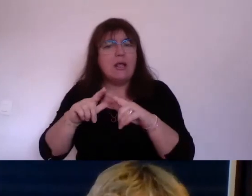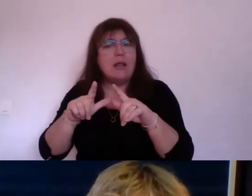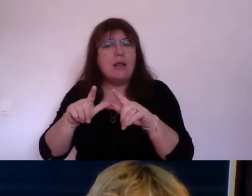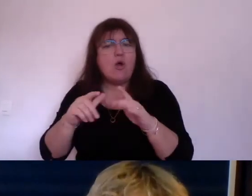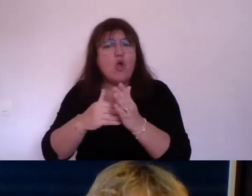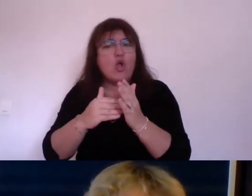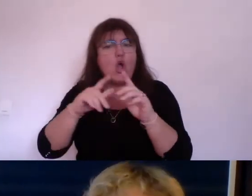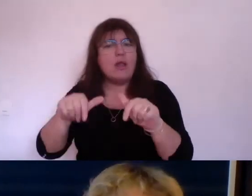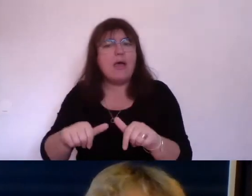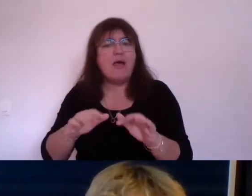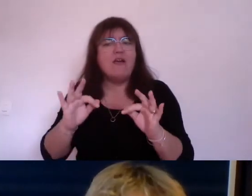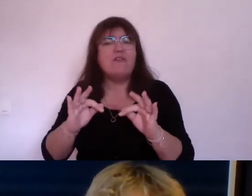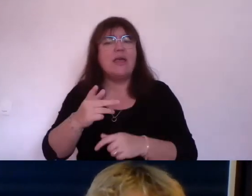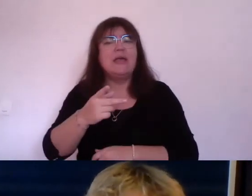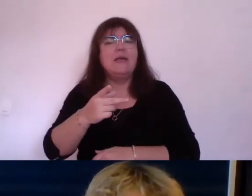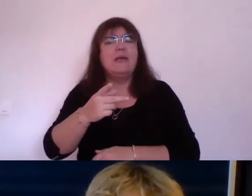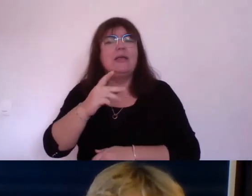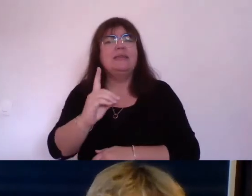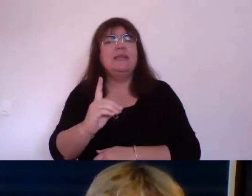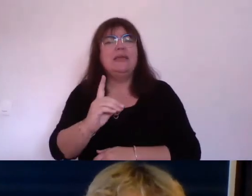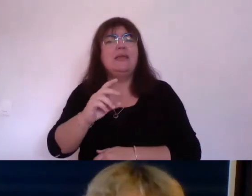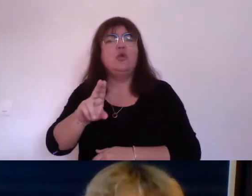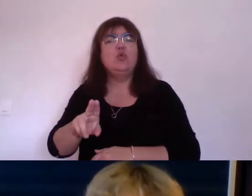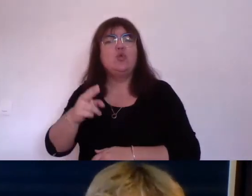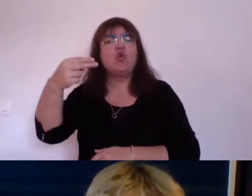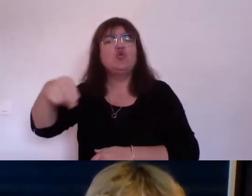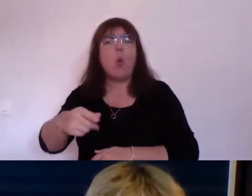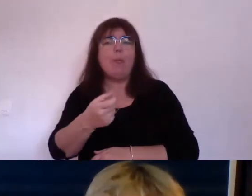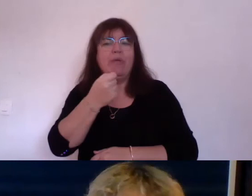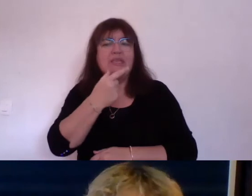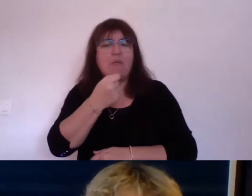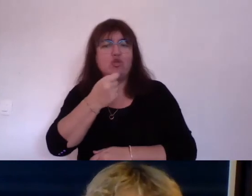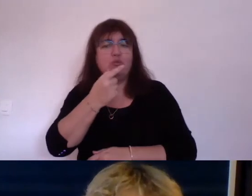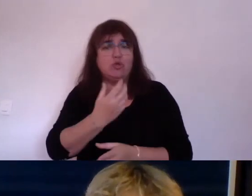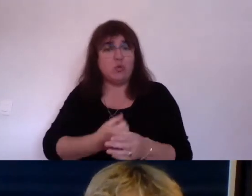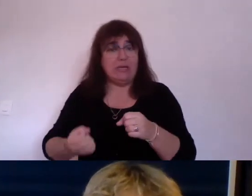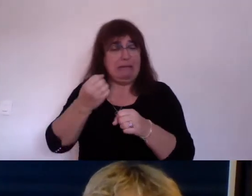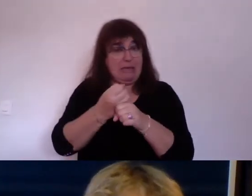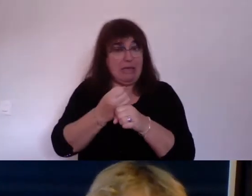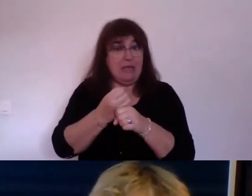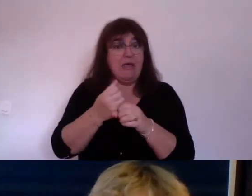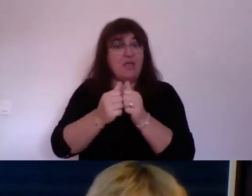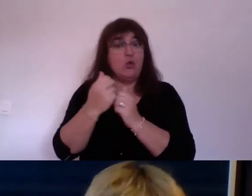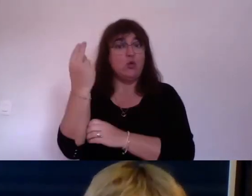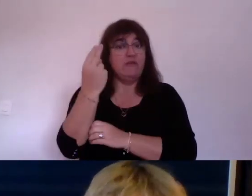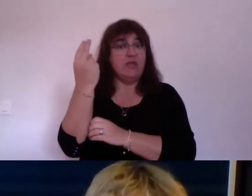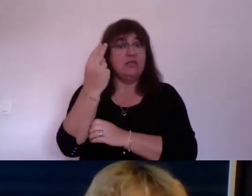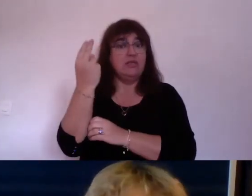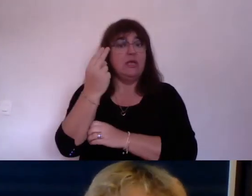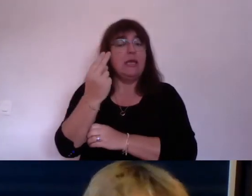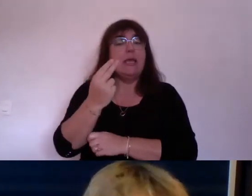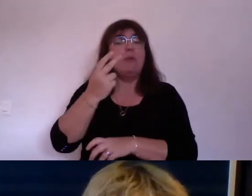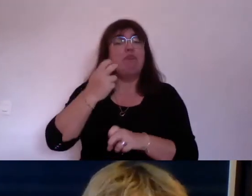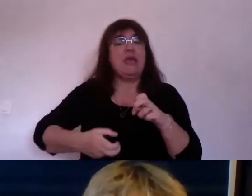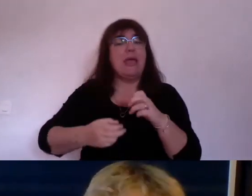non médicamenteuses. Mais en tout cas, sachez qu'on a monté un DU avec l'université Pierre et Marie Curie